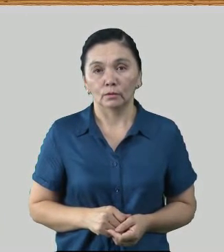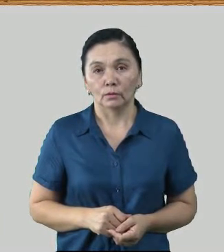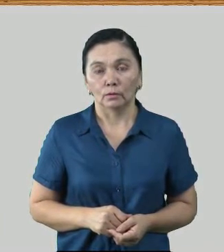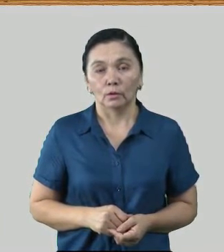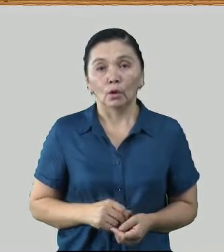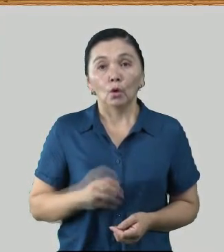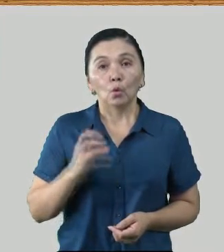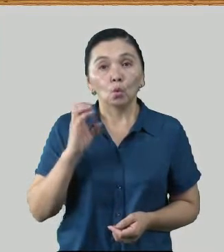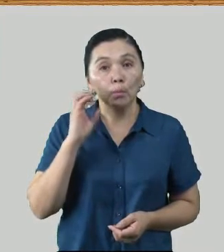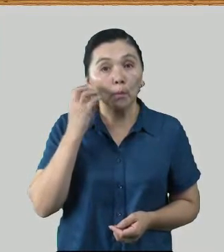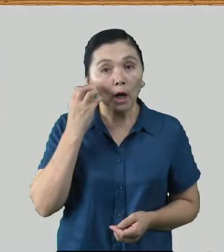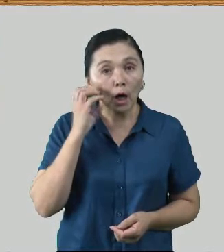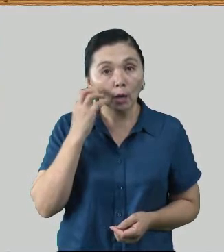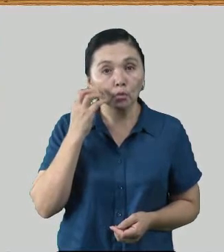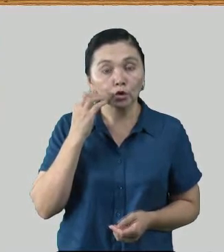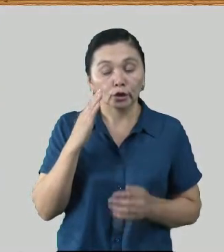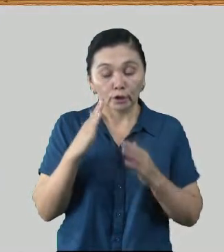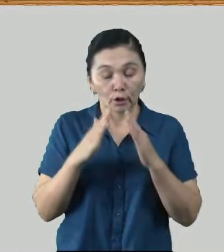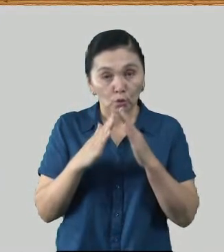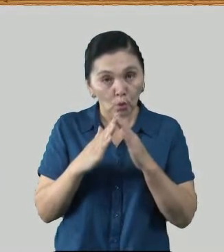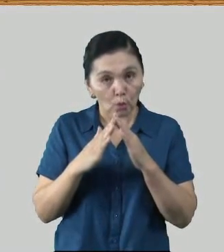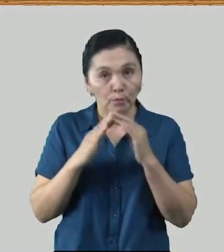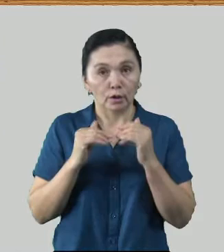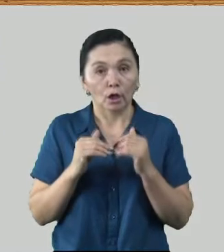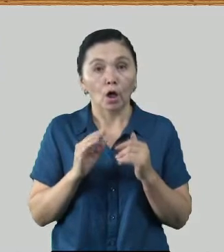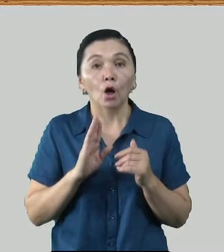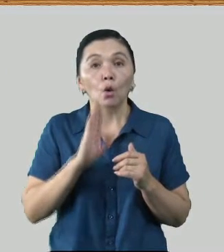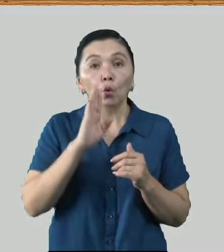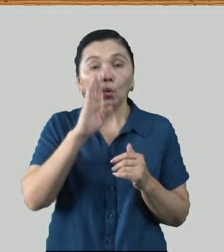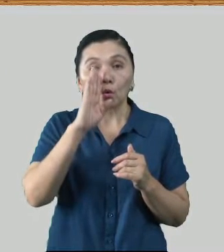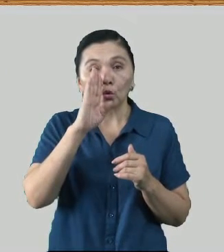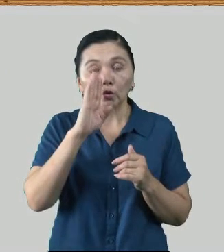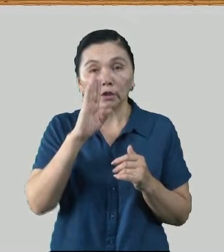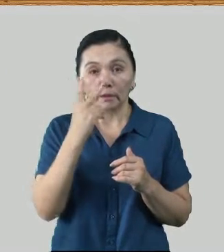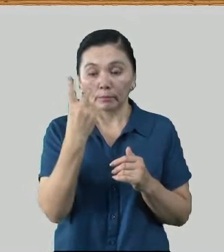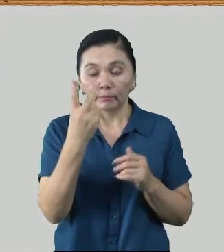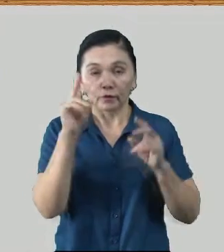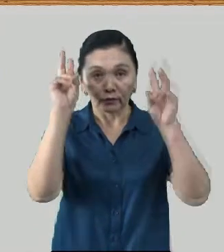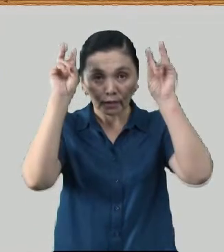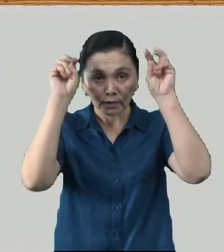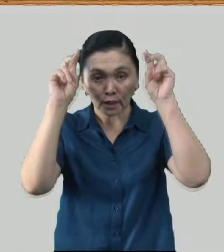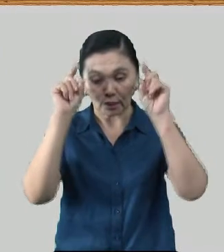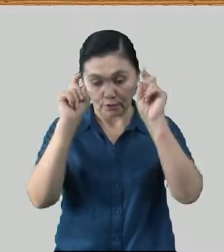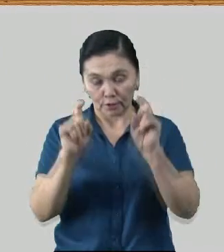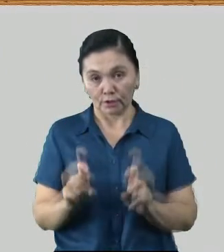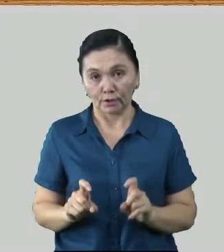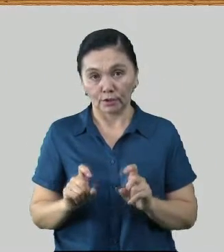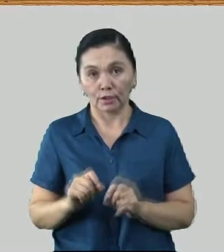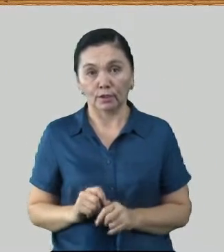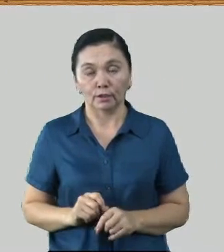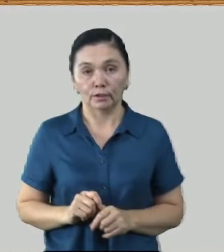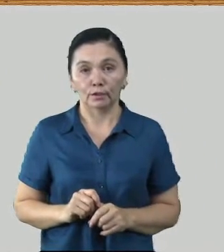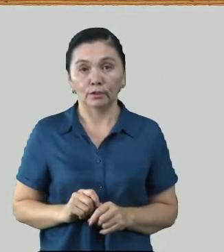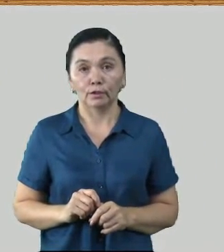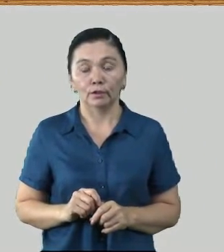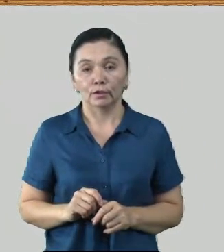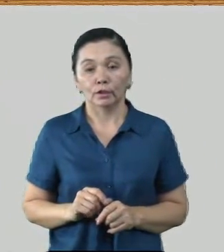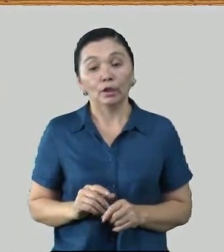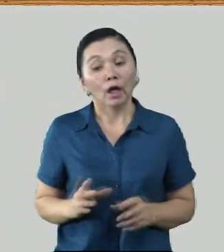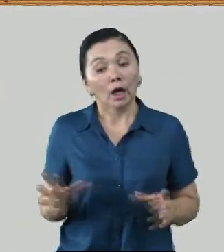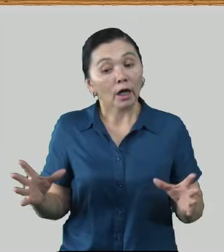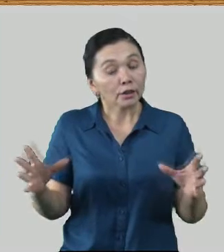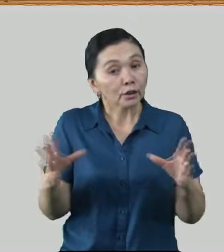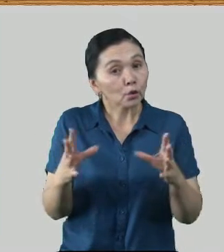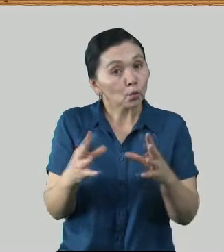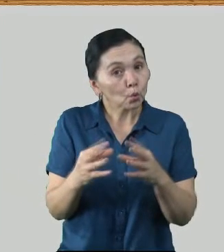У бабушкина домика утром 2 зайца сидели и